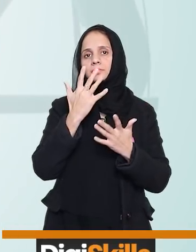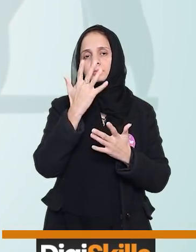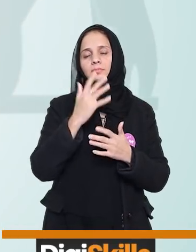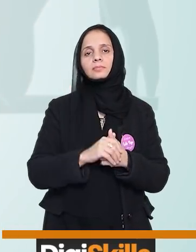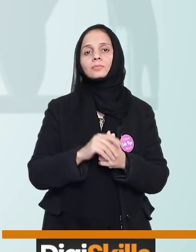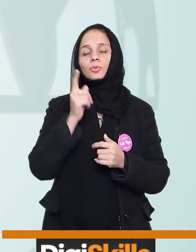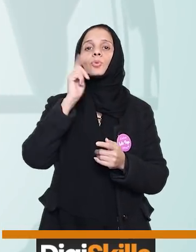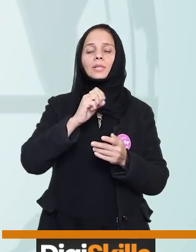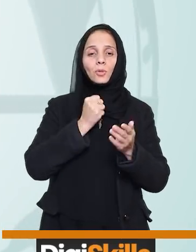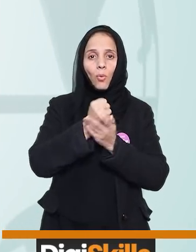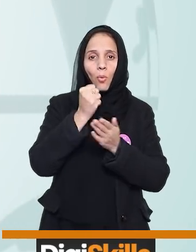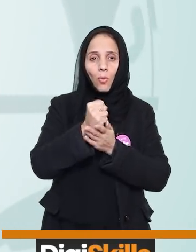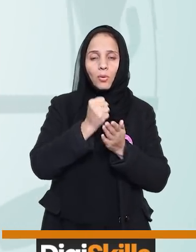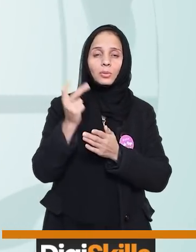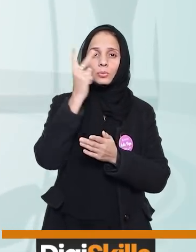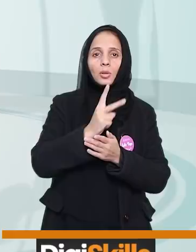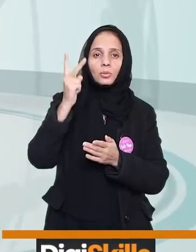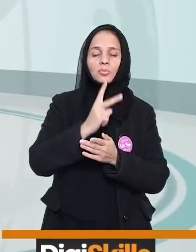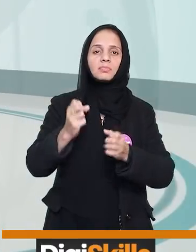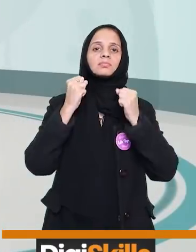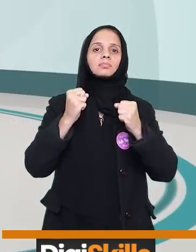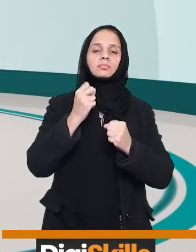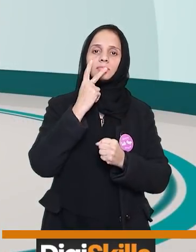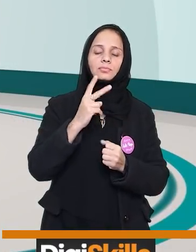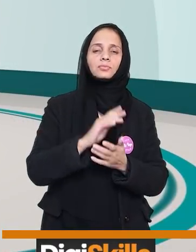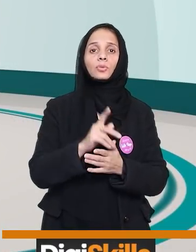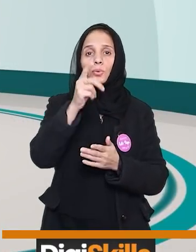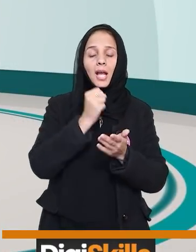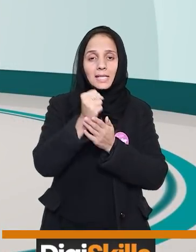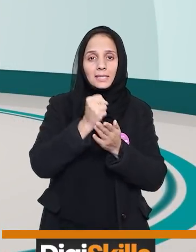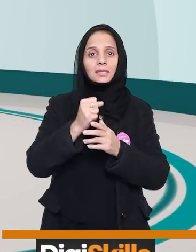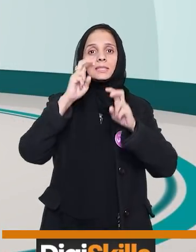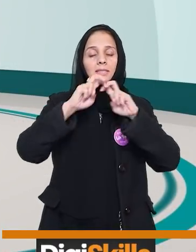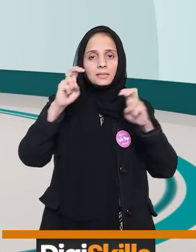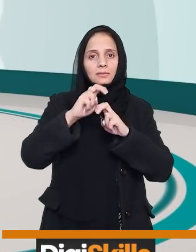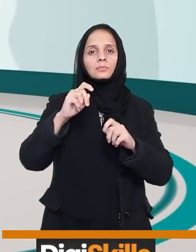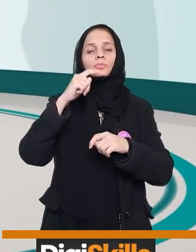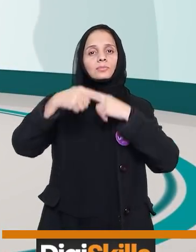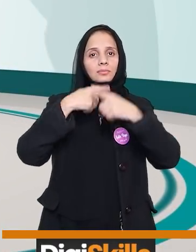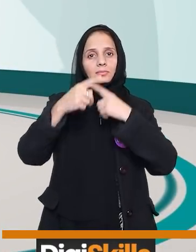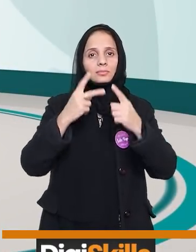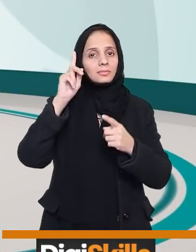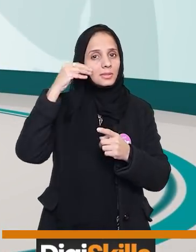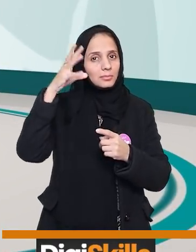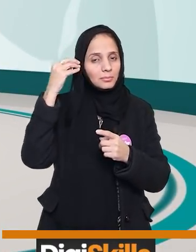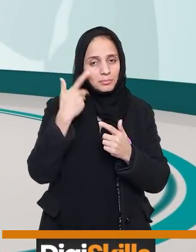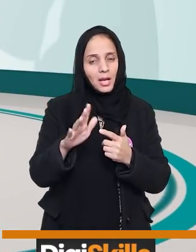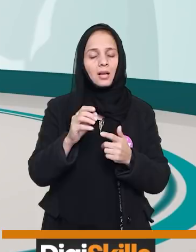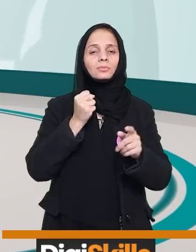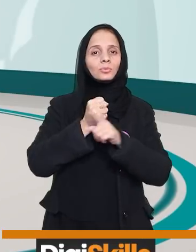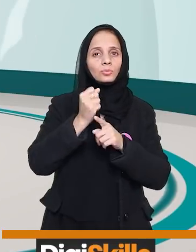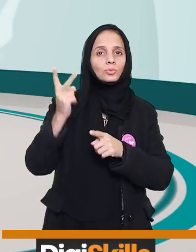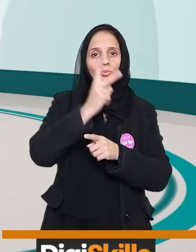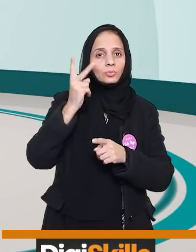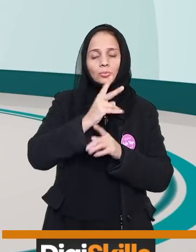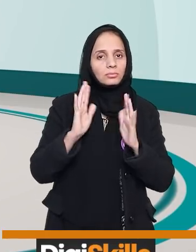بات، پریکٹس میکس دا مین پرفیکٹ. وین یو لرن اے اسکل if you do not practice it،